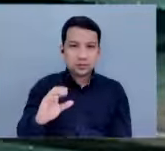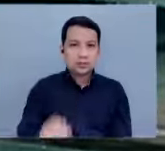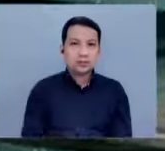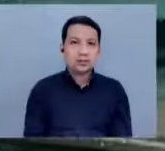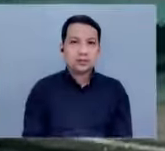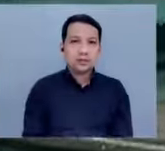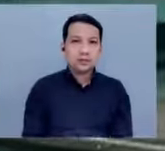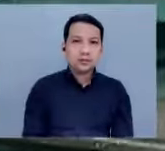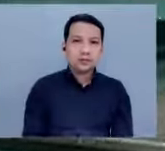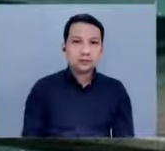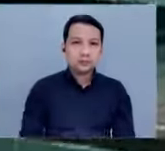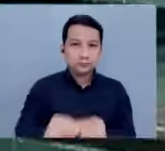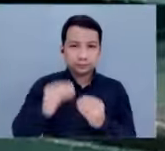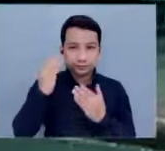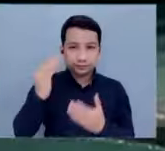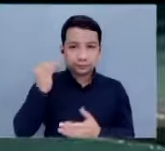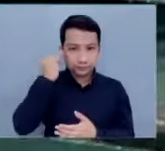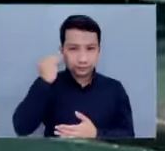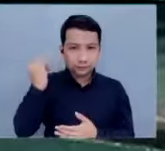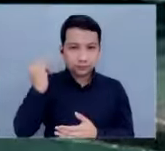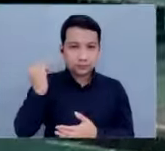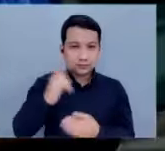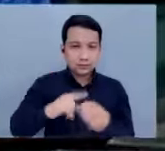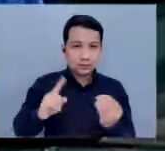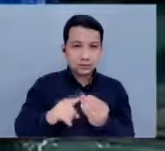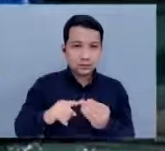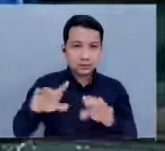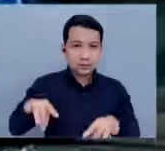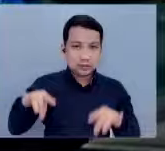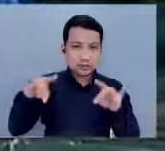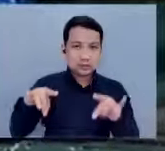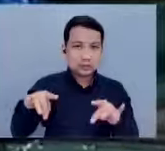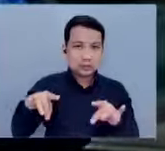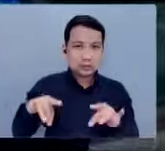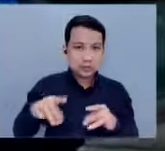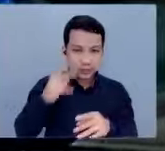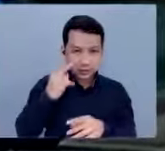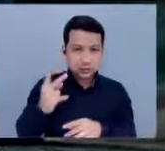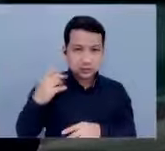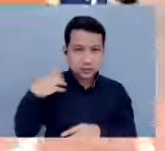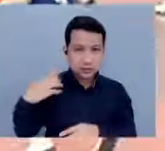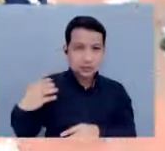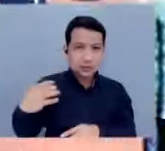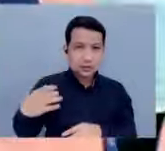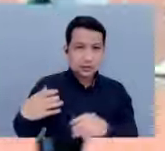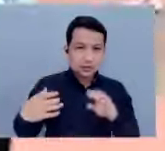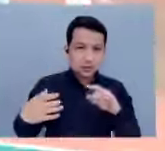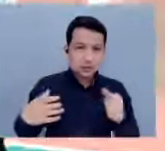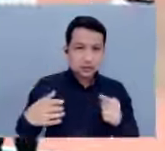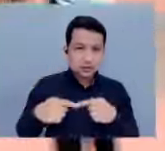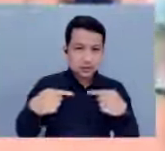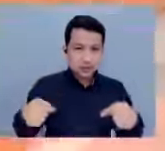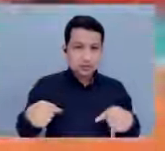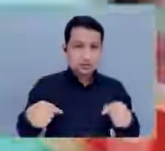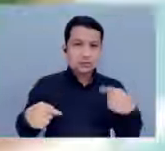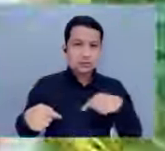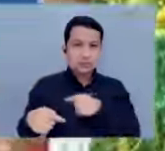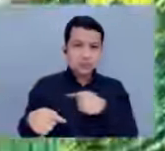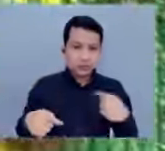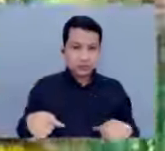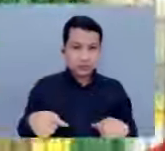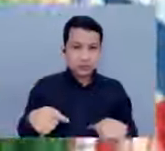para lalong magka-ideya tungkol sa kalaban nilang Australia, pinanood ni Coach George De Brito ang laban nito kontra Chinese